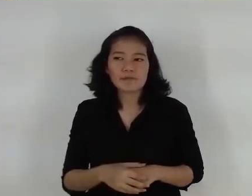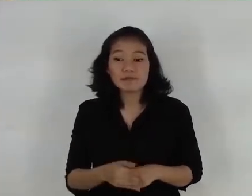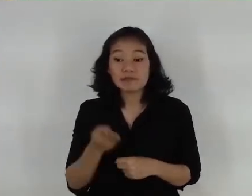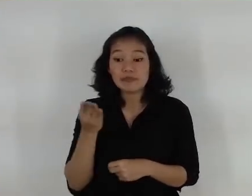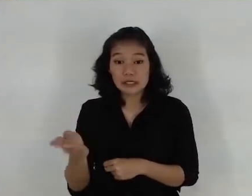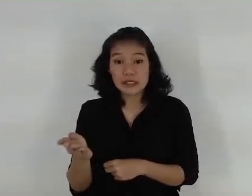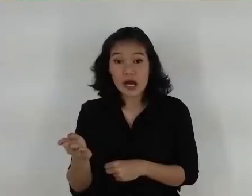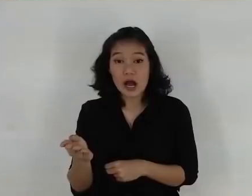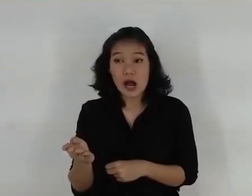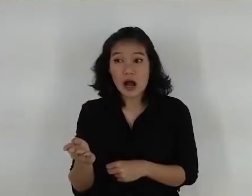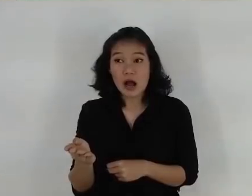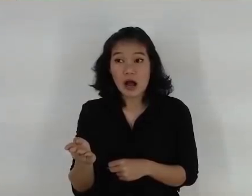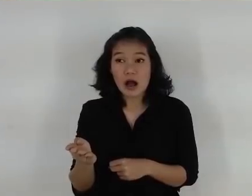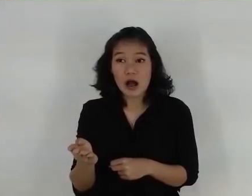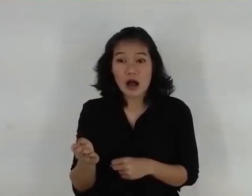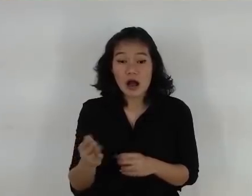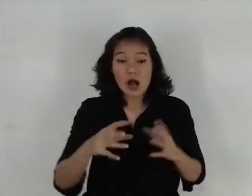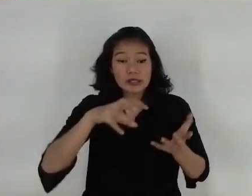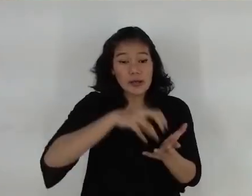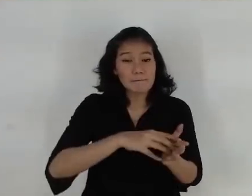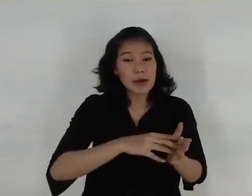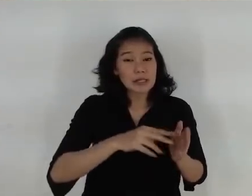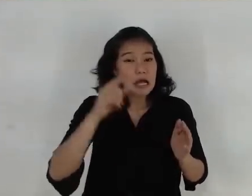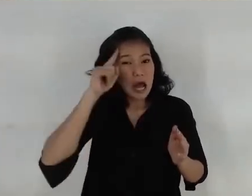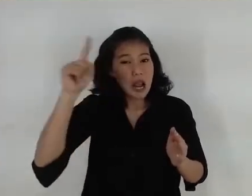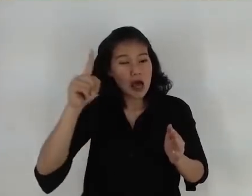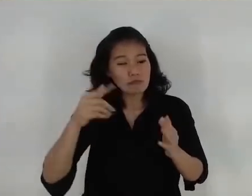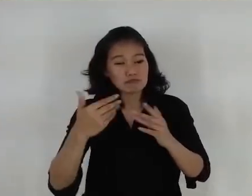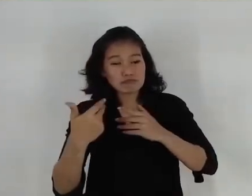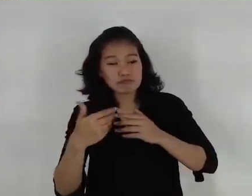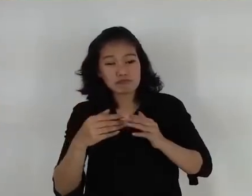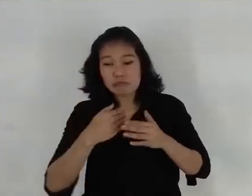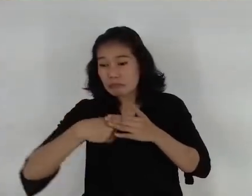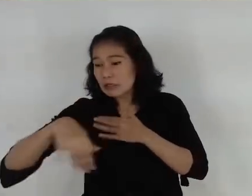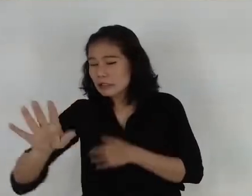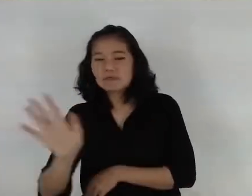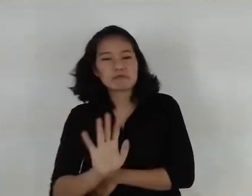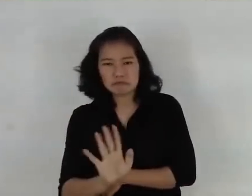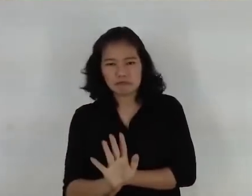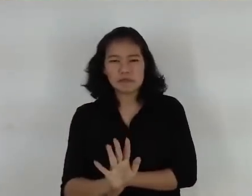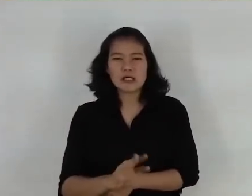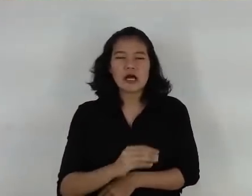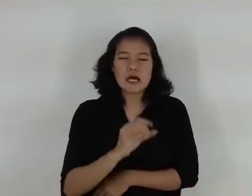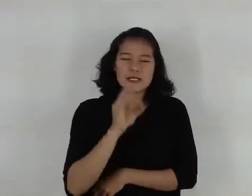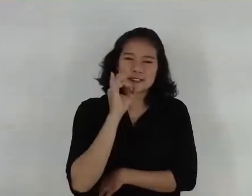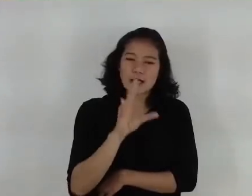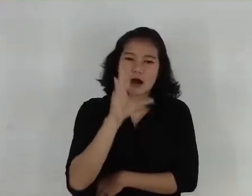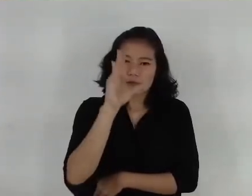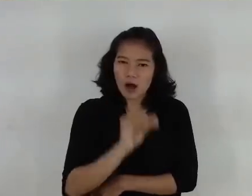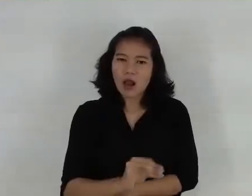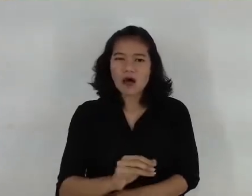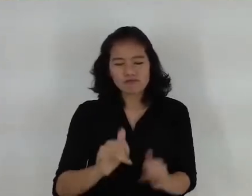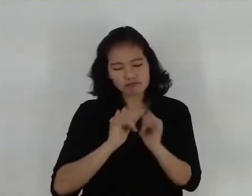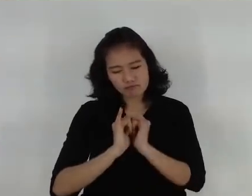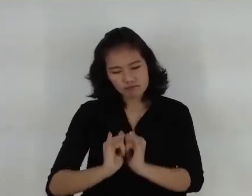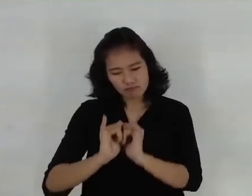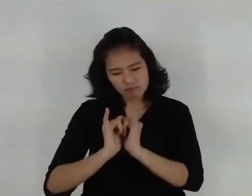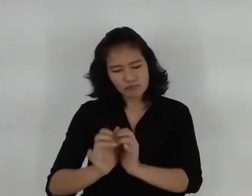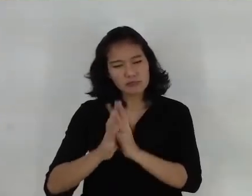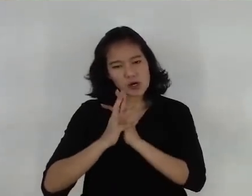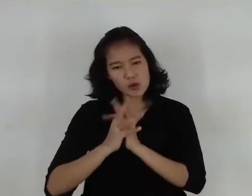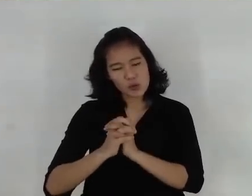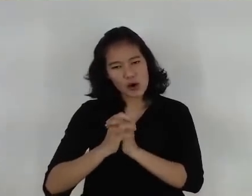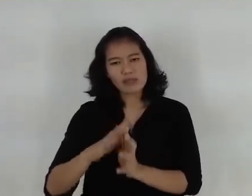iya tidak pernah meninggalkan bait Allah dan siang malam beribadah dengan berpuasa dan berdoa